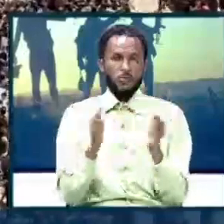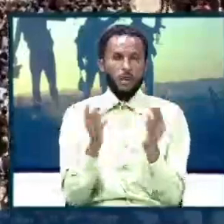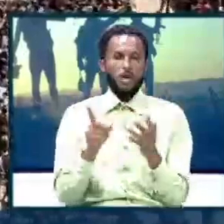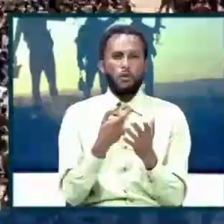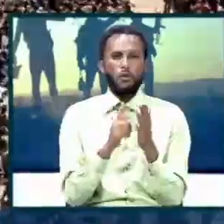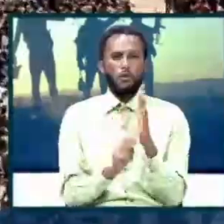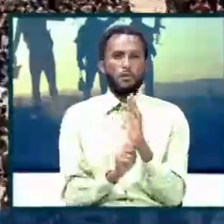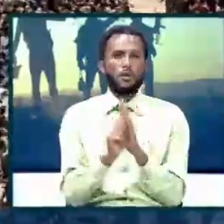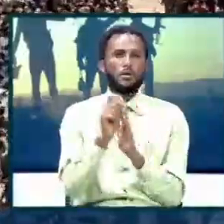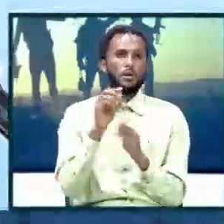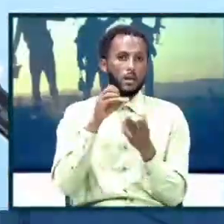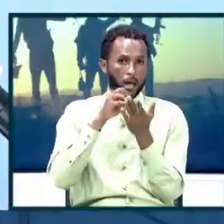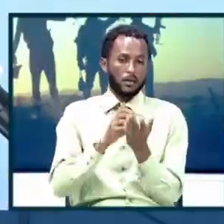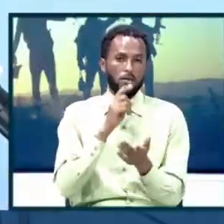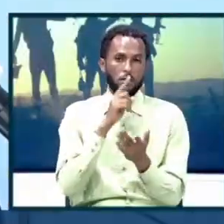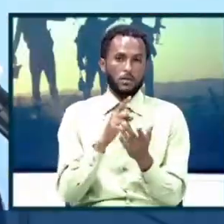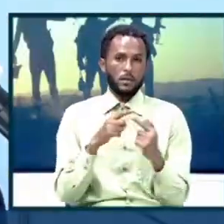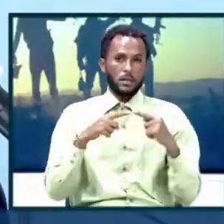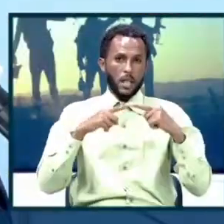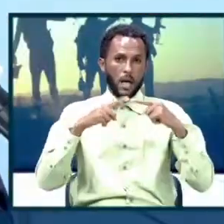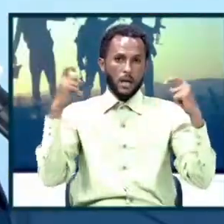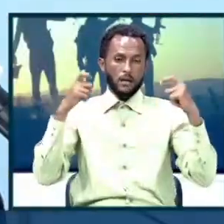ምዃኑ ዘረጋግፅ ኢሎም ፀላኢ